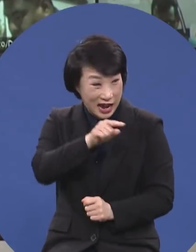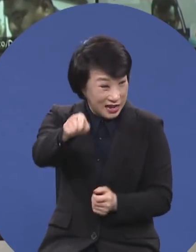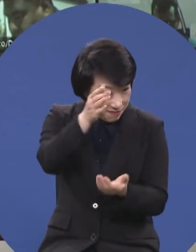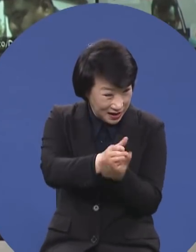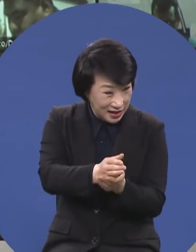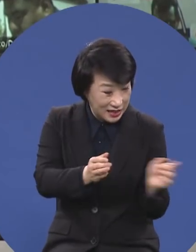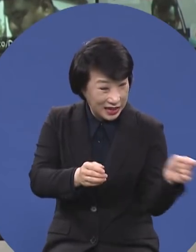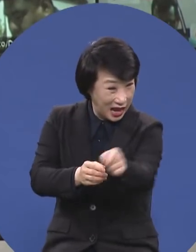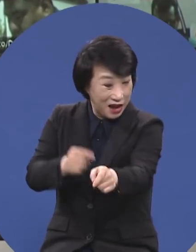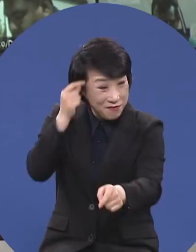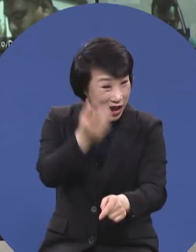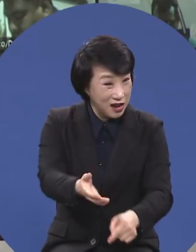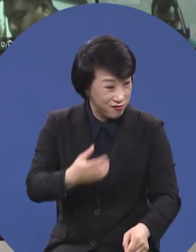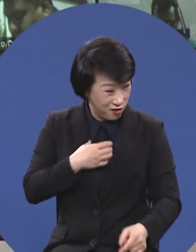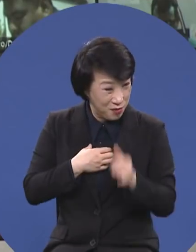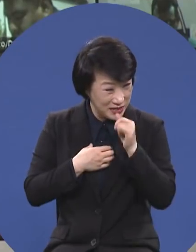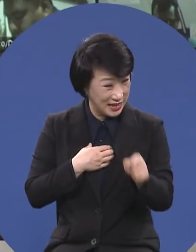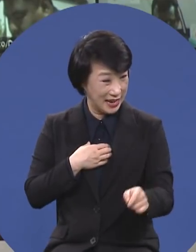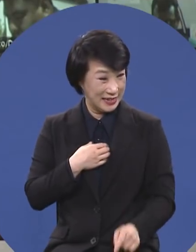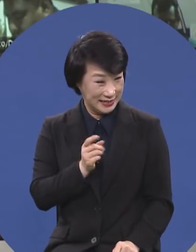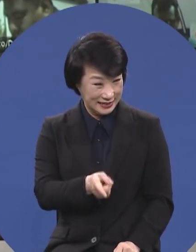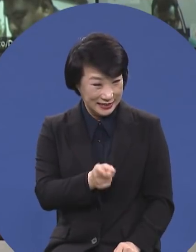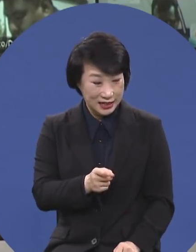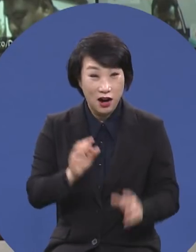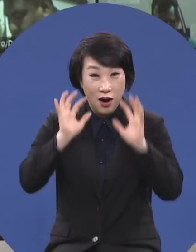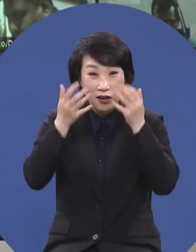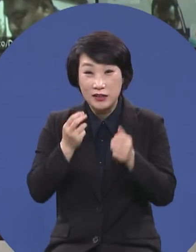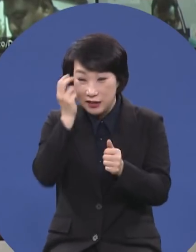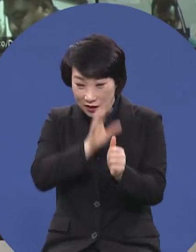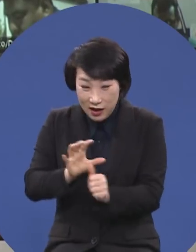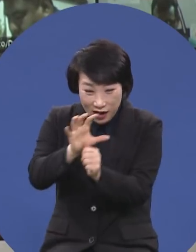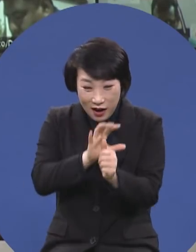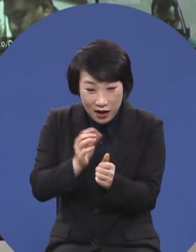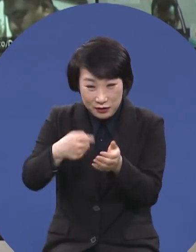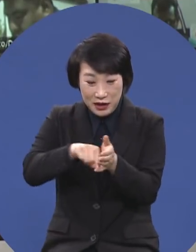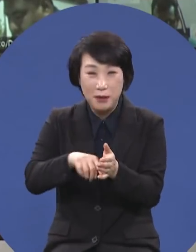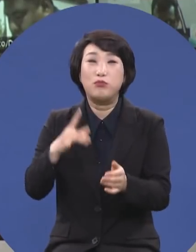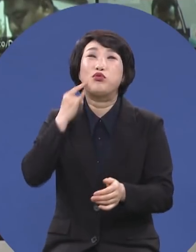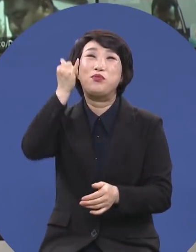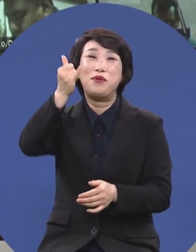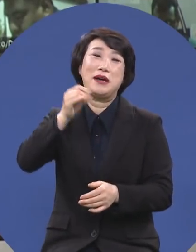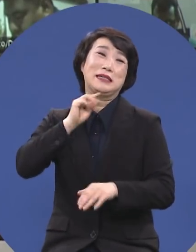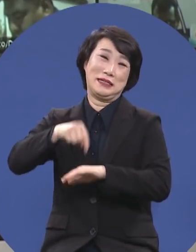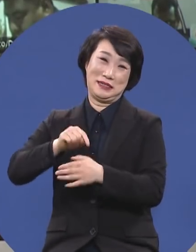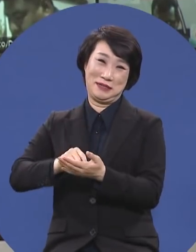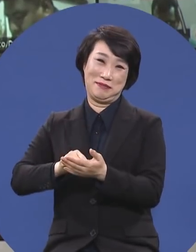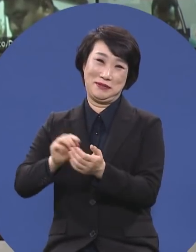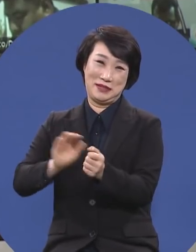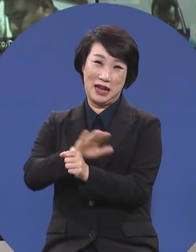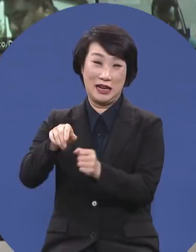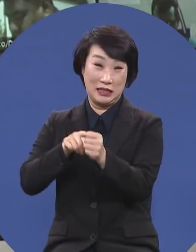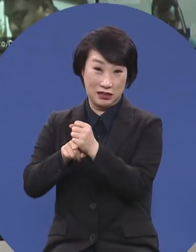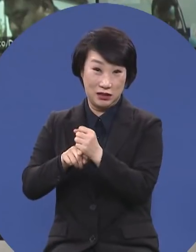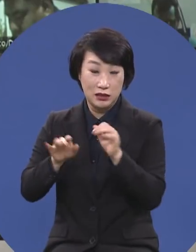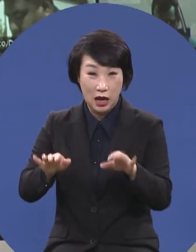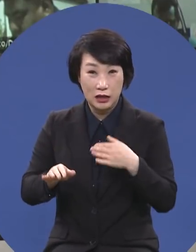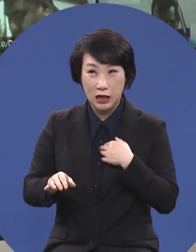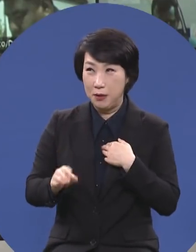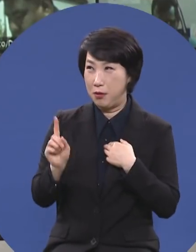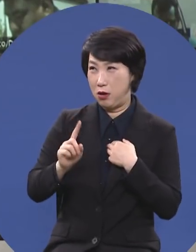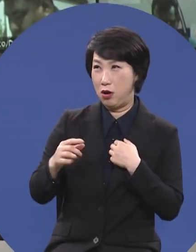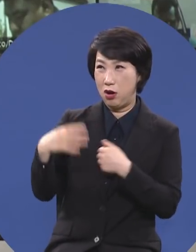왜 갔냐? 위험한데 이 어린이를 보호하기 위한 부모의 진실한 사랑의 뜻이